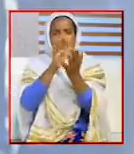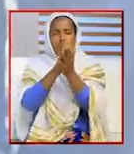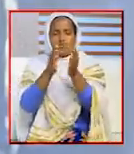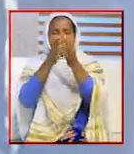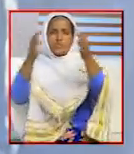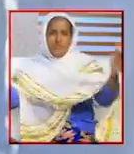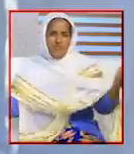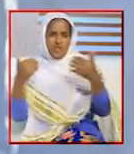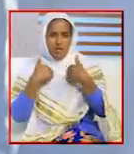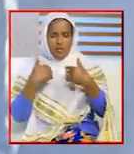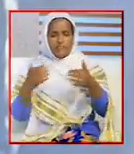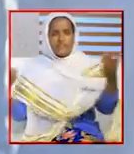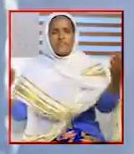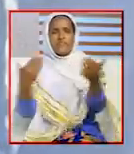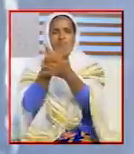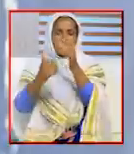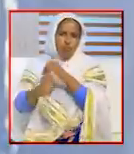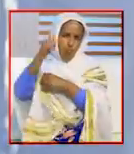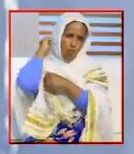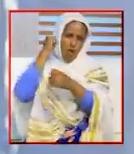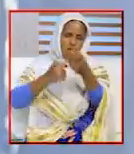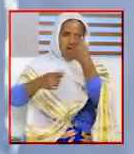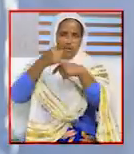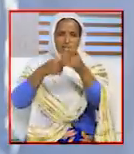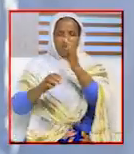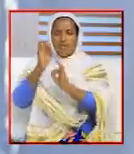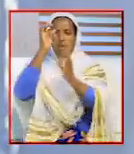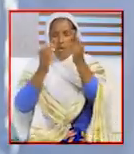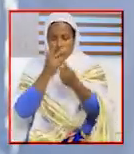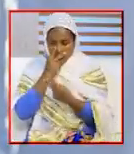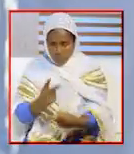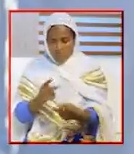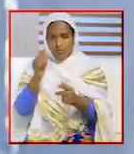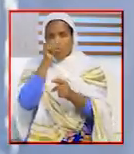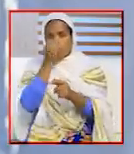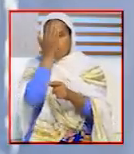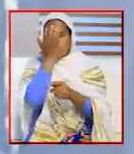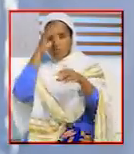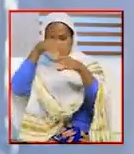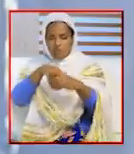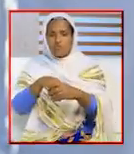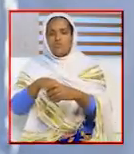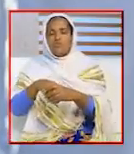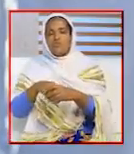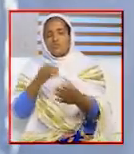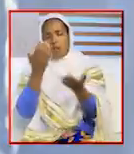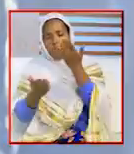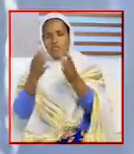መስፋፋት አዲስ ኋላ የመጣ ነው። የሰንበት ትምህርት ቤት ታሪክ ስንመለከት በኢትዮጵያ ቤተክርስቲያን